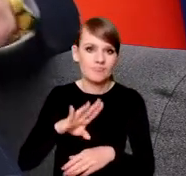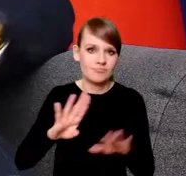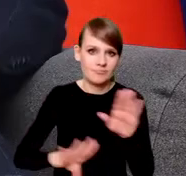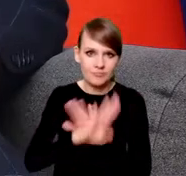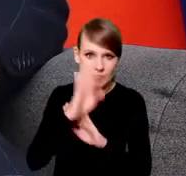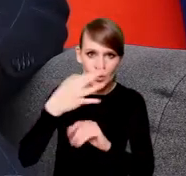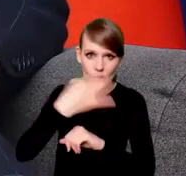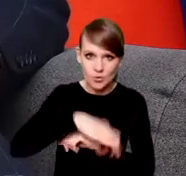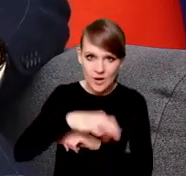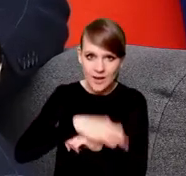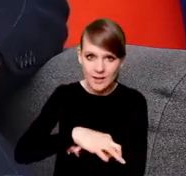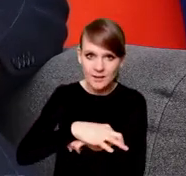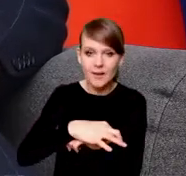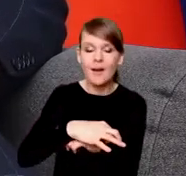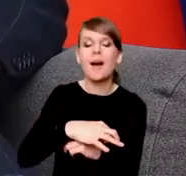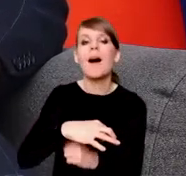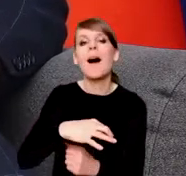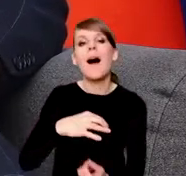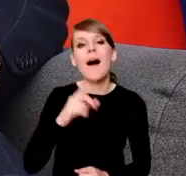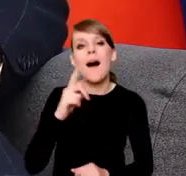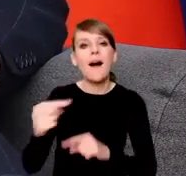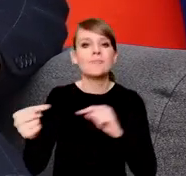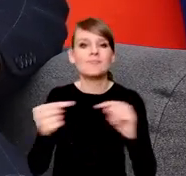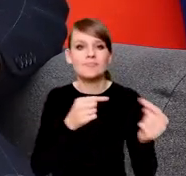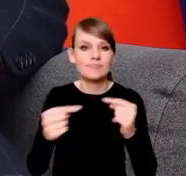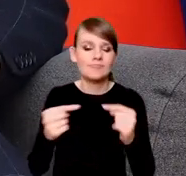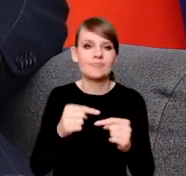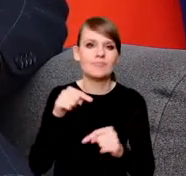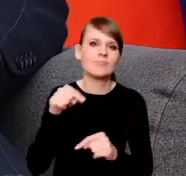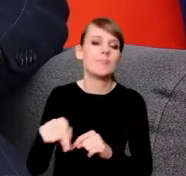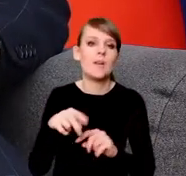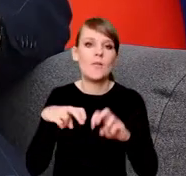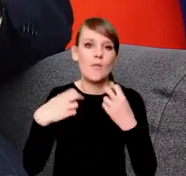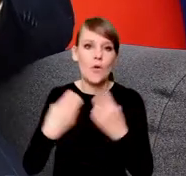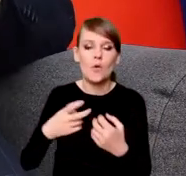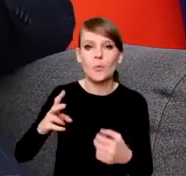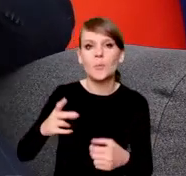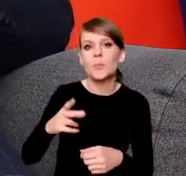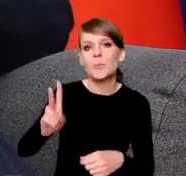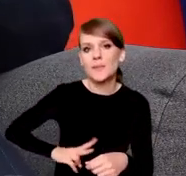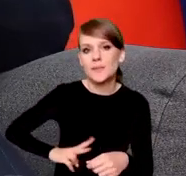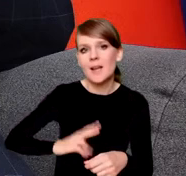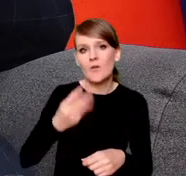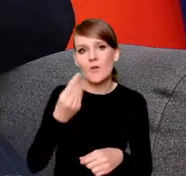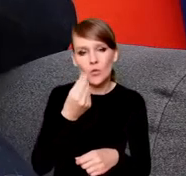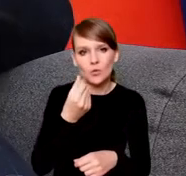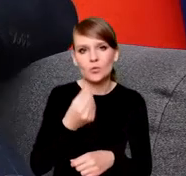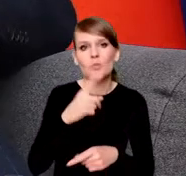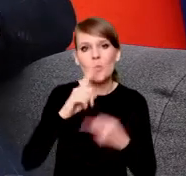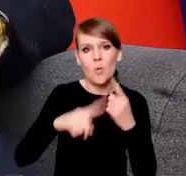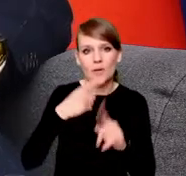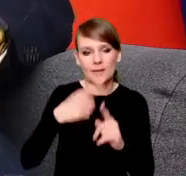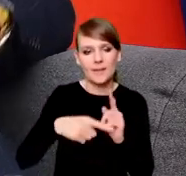a debatujemy na forum Ministerstwa Funduszy i Polityki Regionalnej, co jest